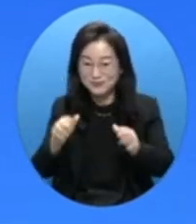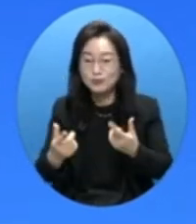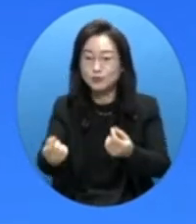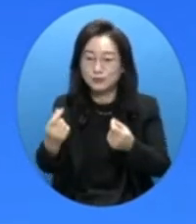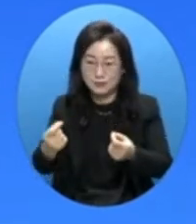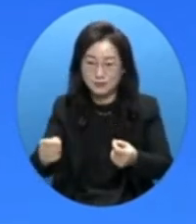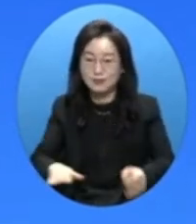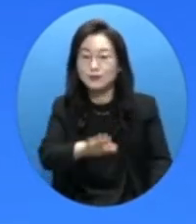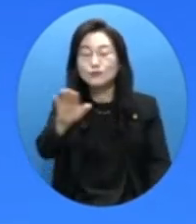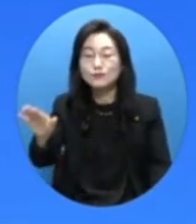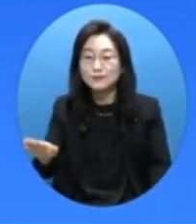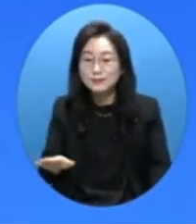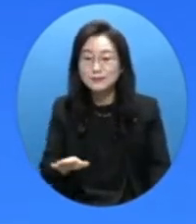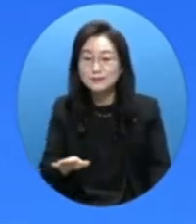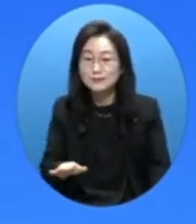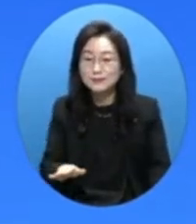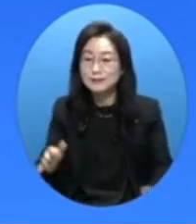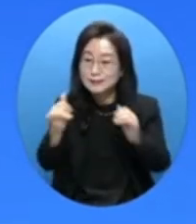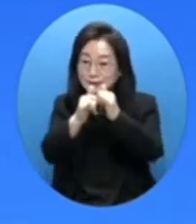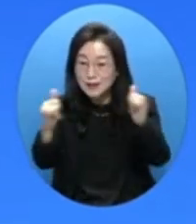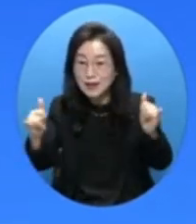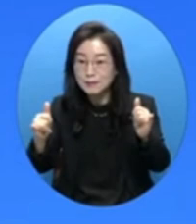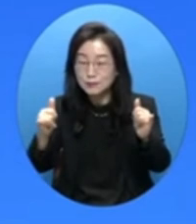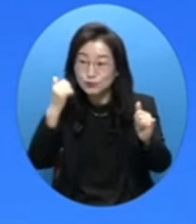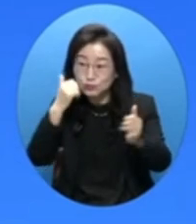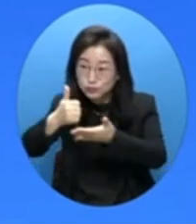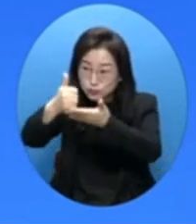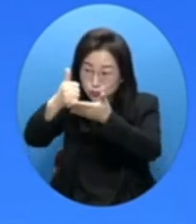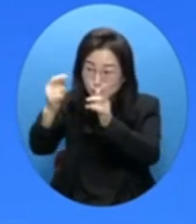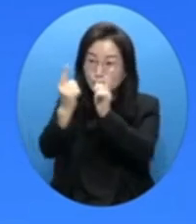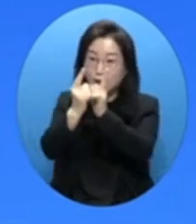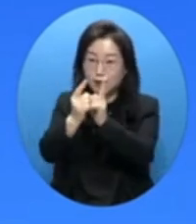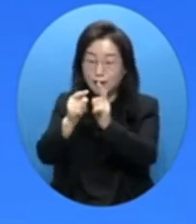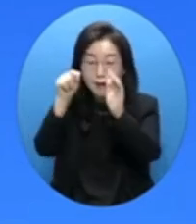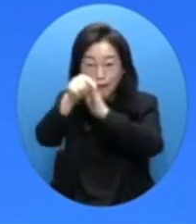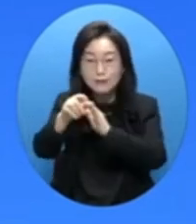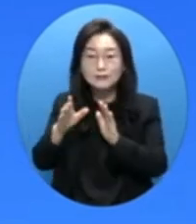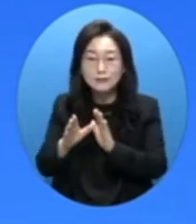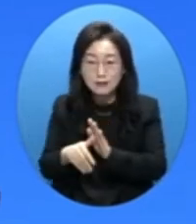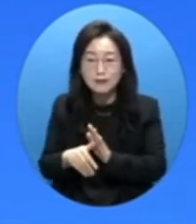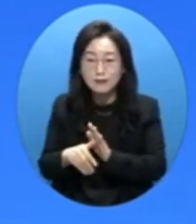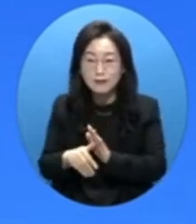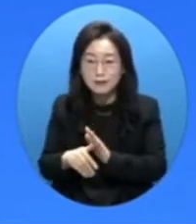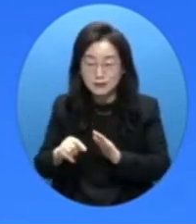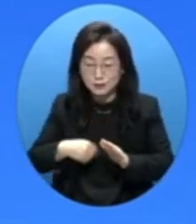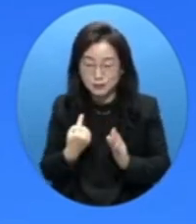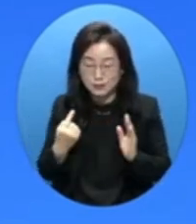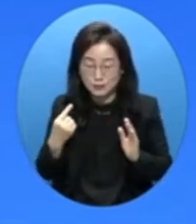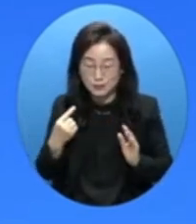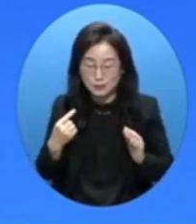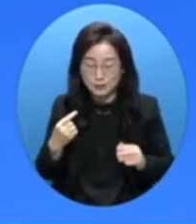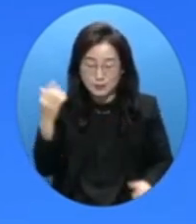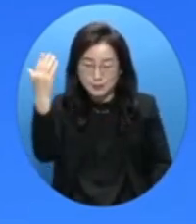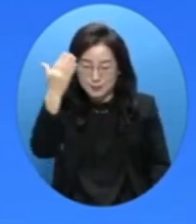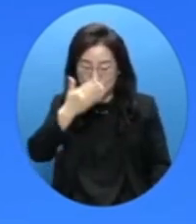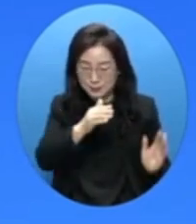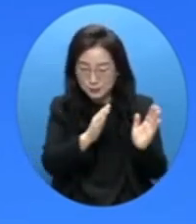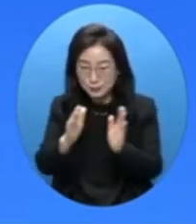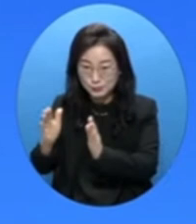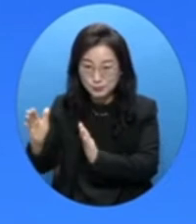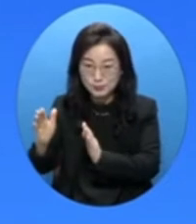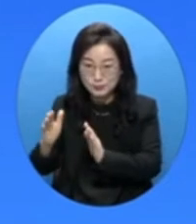그렇습니다 우리가 삶을 소중한 사람을 만나러 갈 때도 스스로 자신을 잘 단정하게 하고 가는데